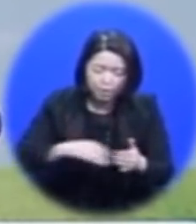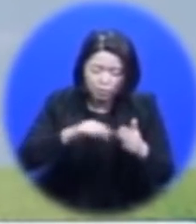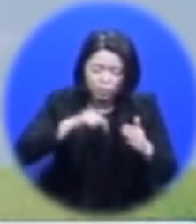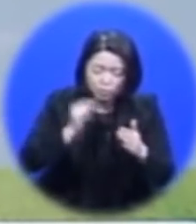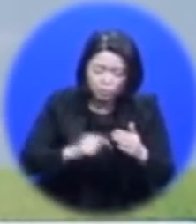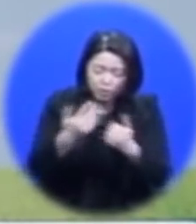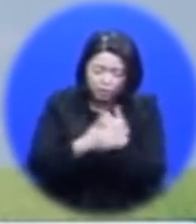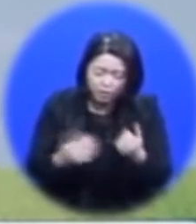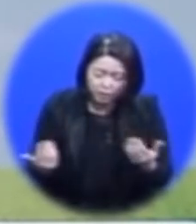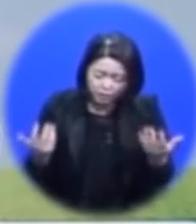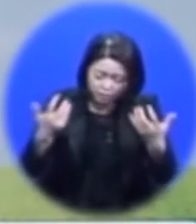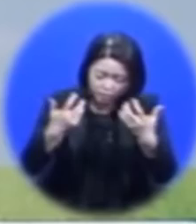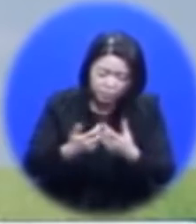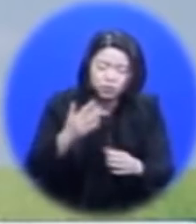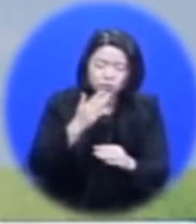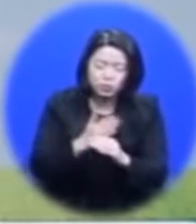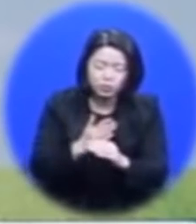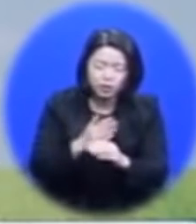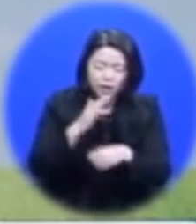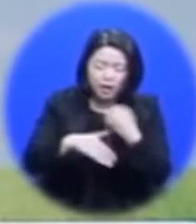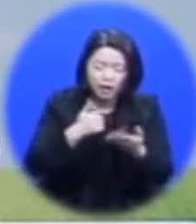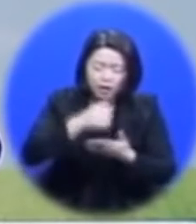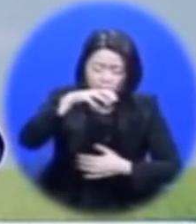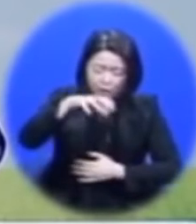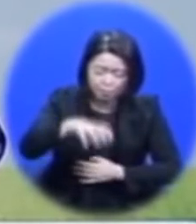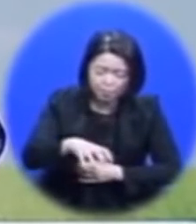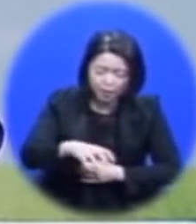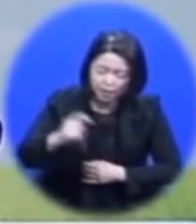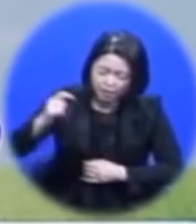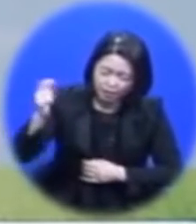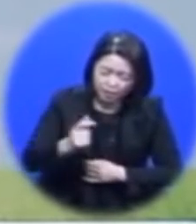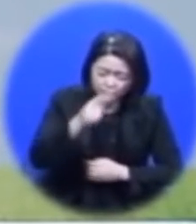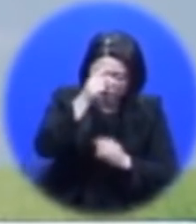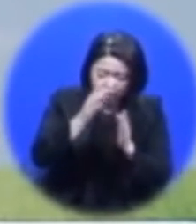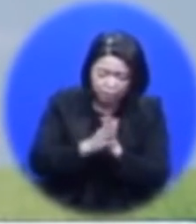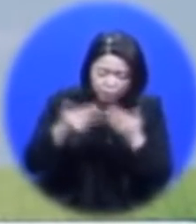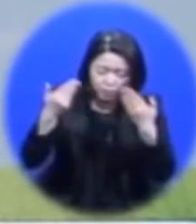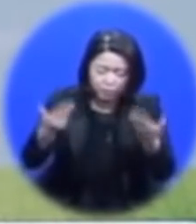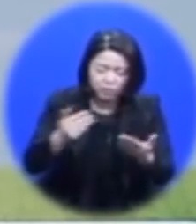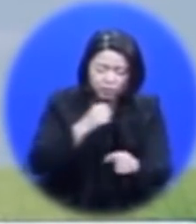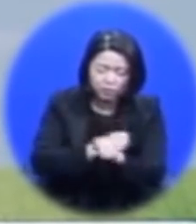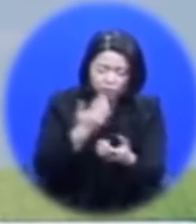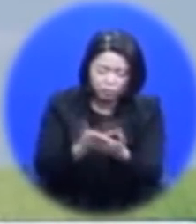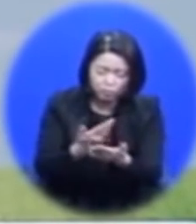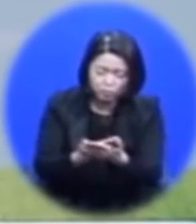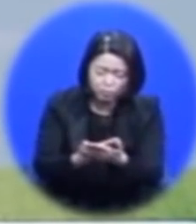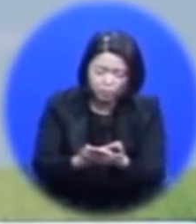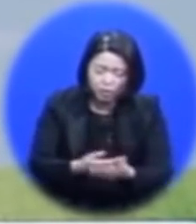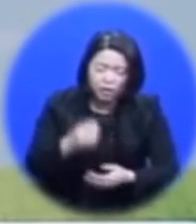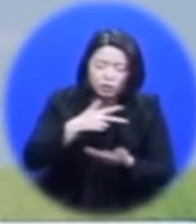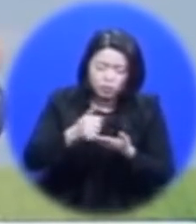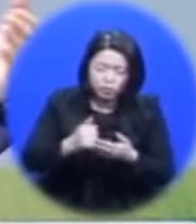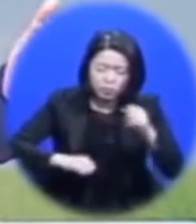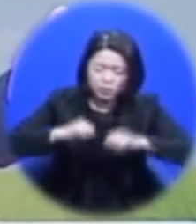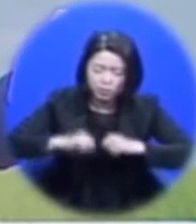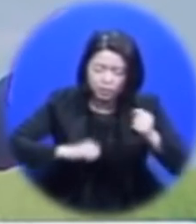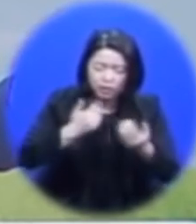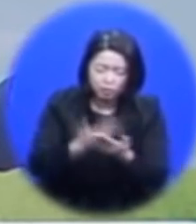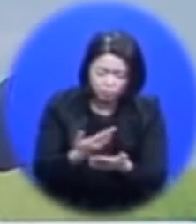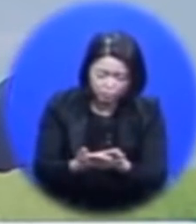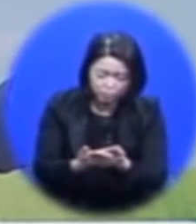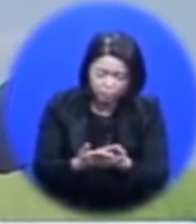은혜가 넘치는 가운데 하나님 앞에 강력하게 기도하게 해주시고 주님 역사해